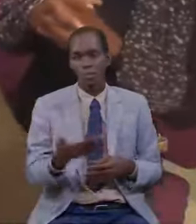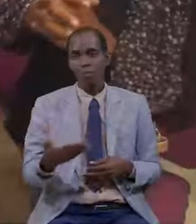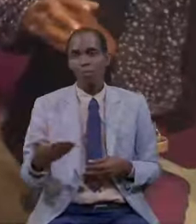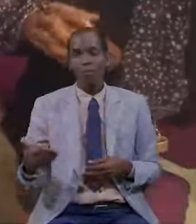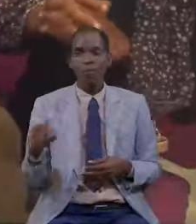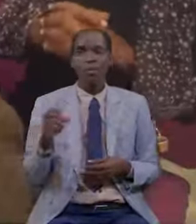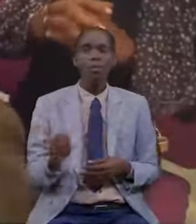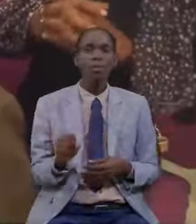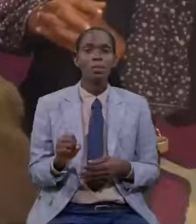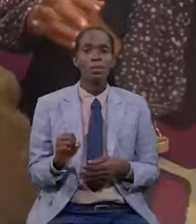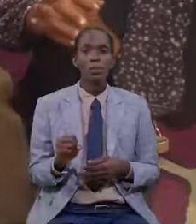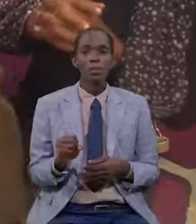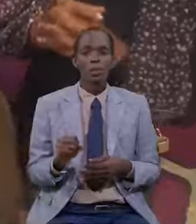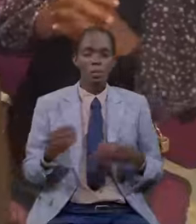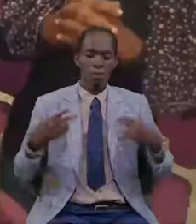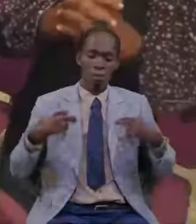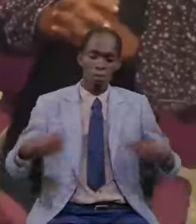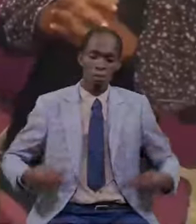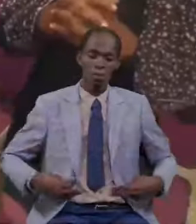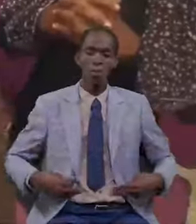matériel, physique,